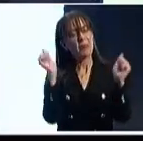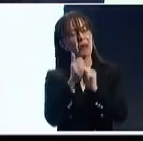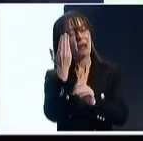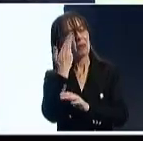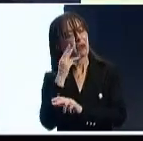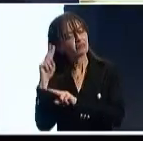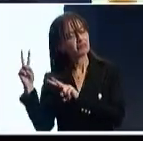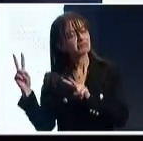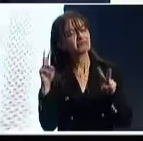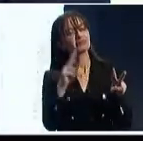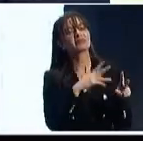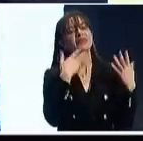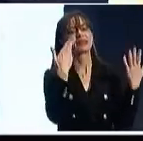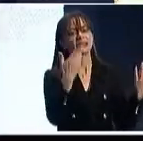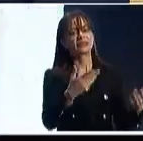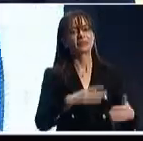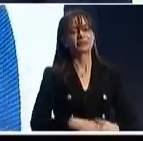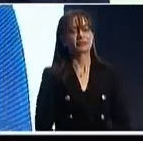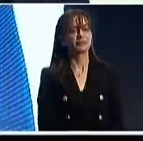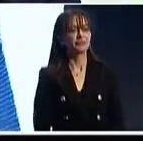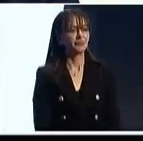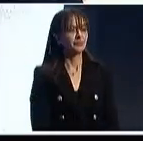arkadaşlar.